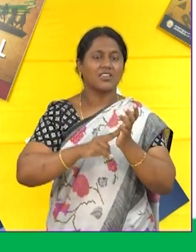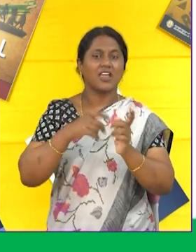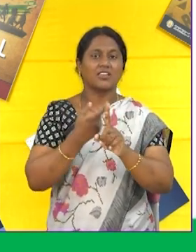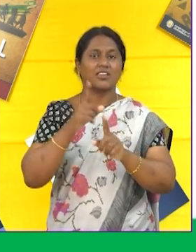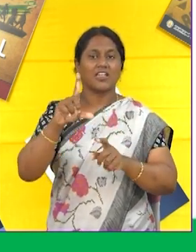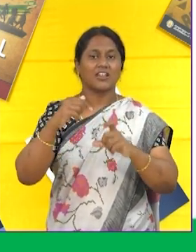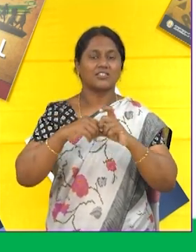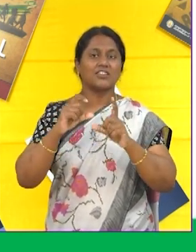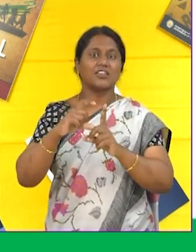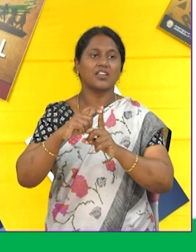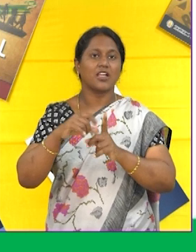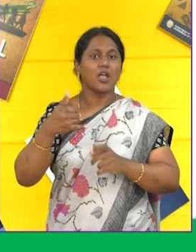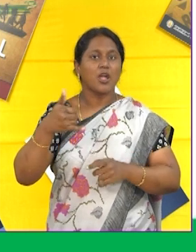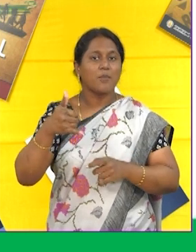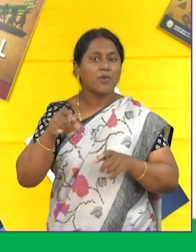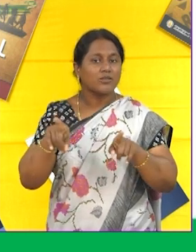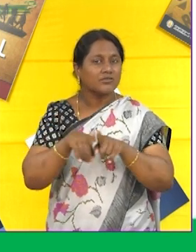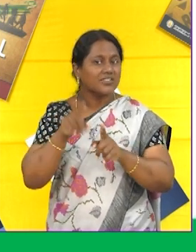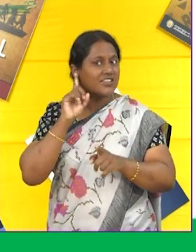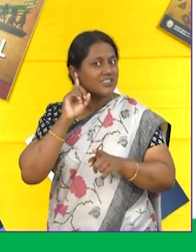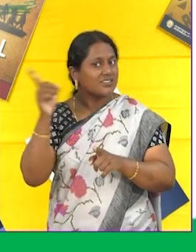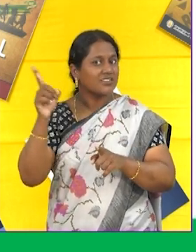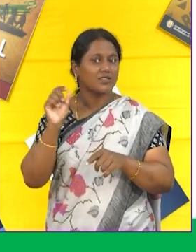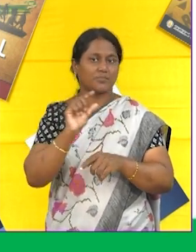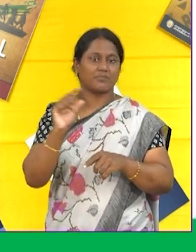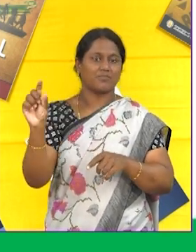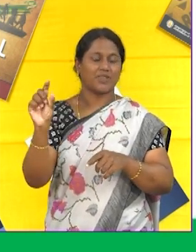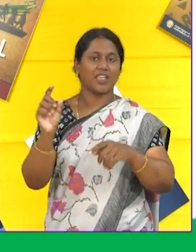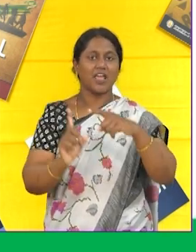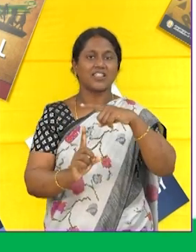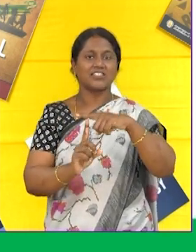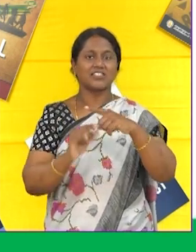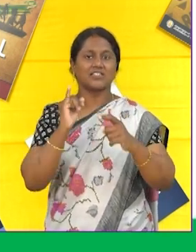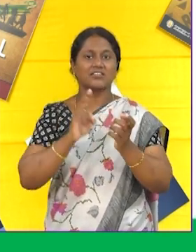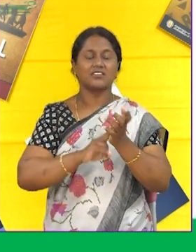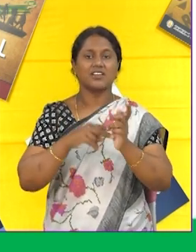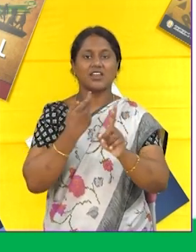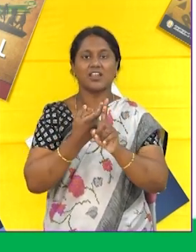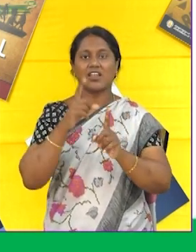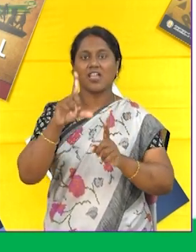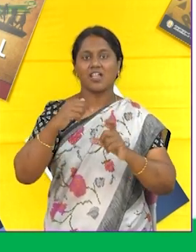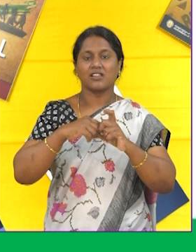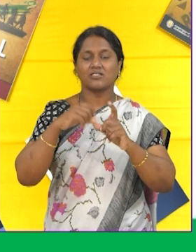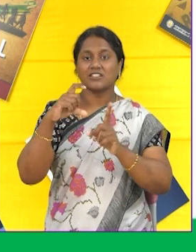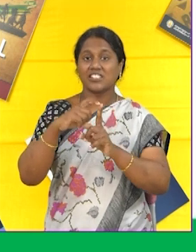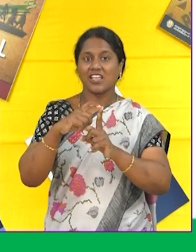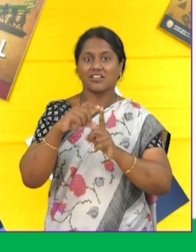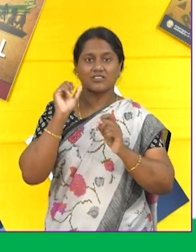tinkledனா சத்தமிடல், மணி போல ஓசை. to make a light, high ringing sound like that of a small